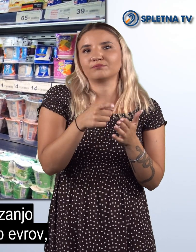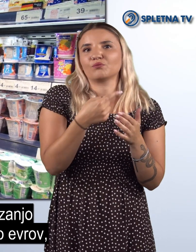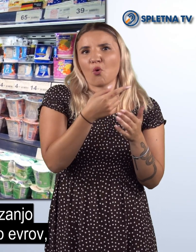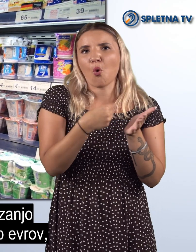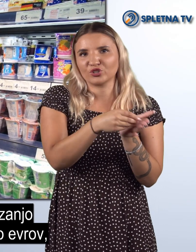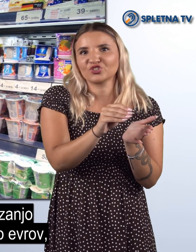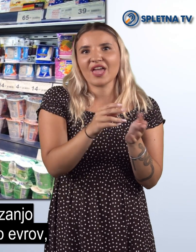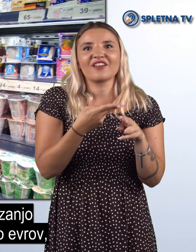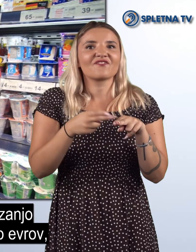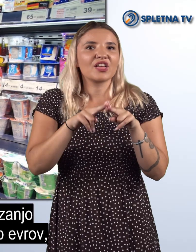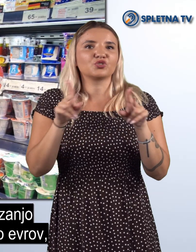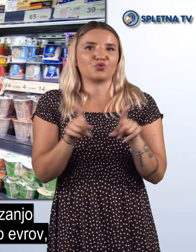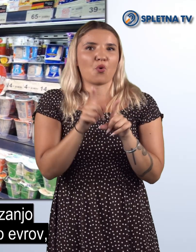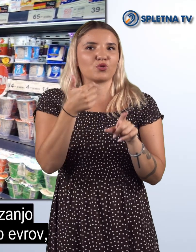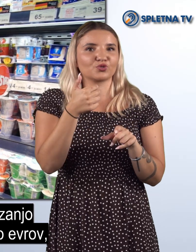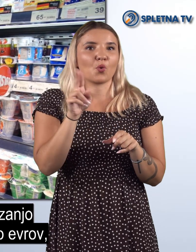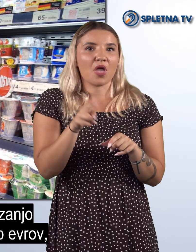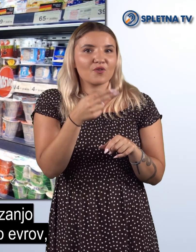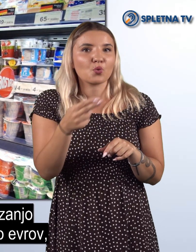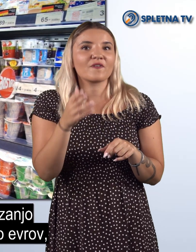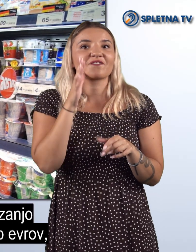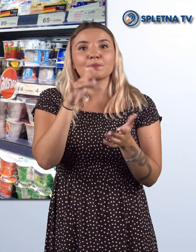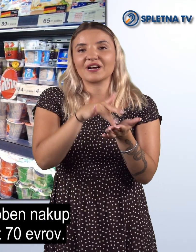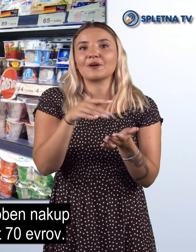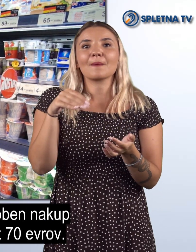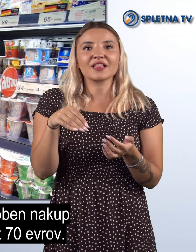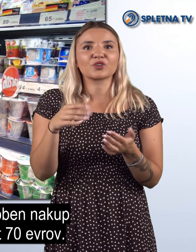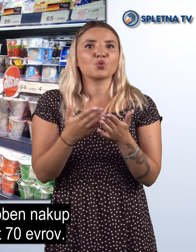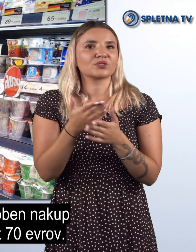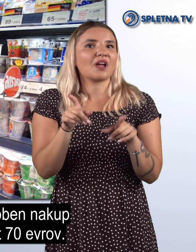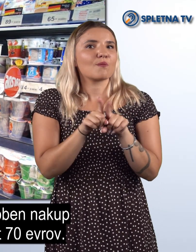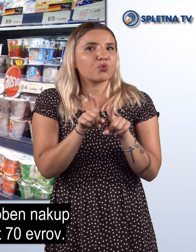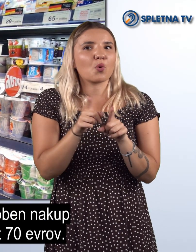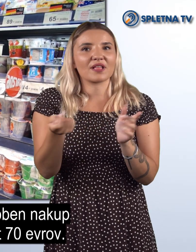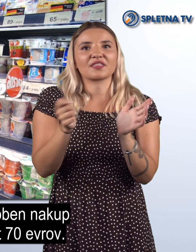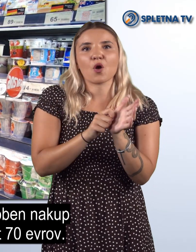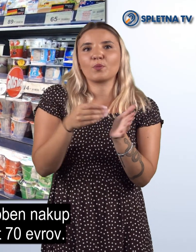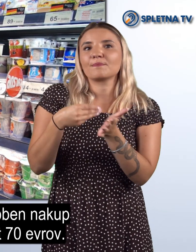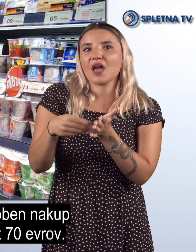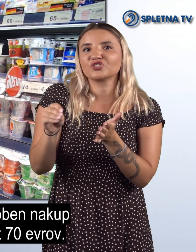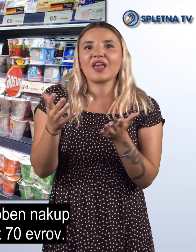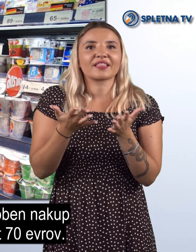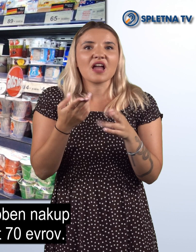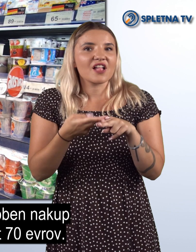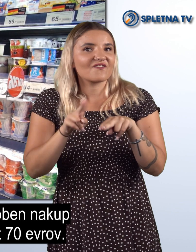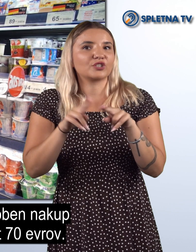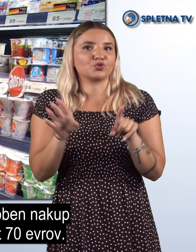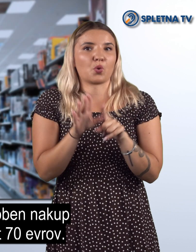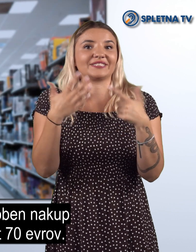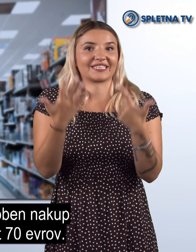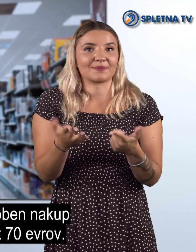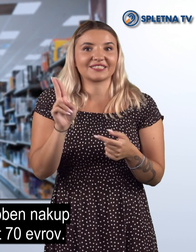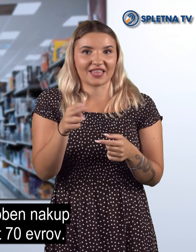Če bi v Parizu zanjo odšteli več kot 100 evrov, bi v Madridu za podoben nakup plačali nekaj več kot 70